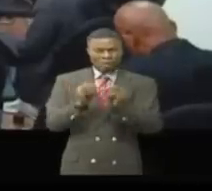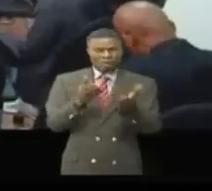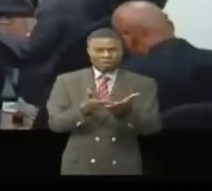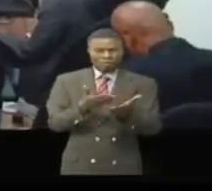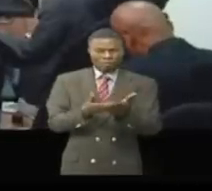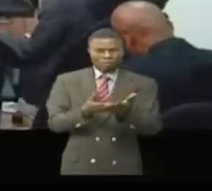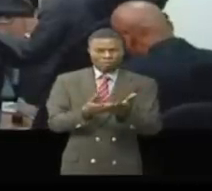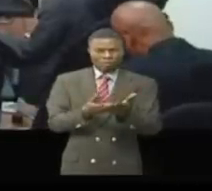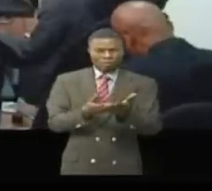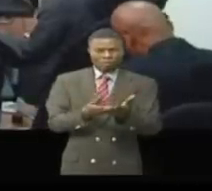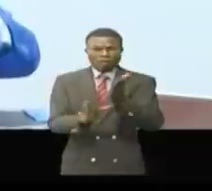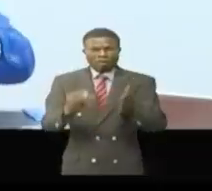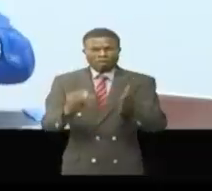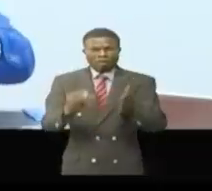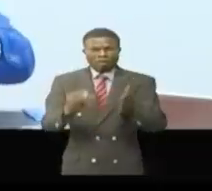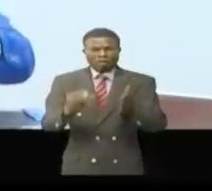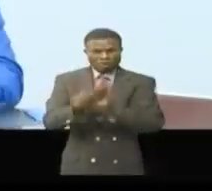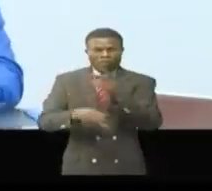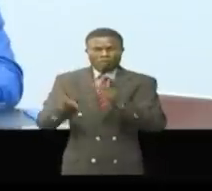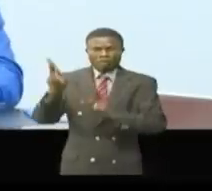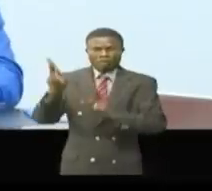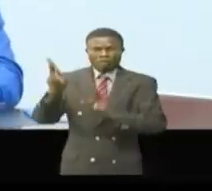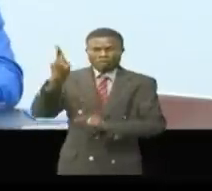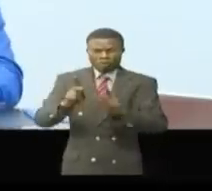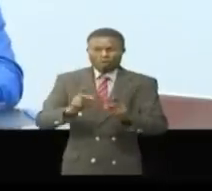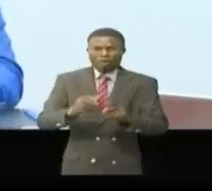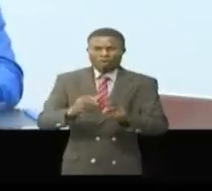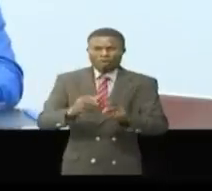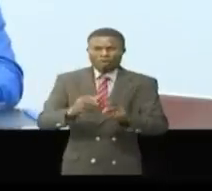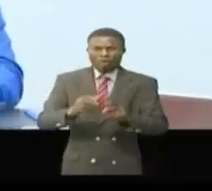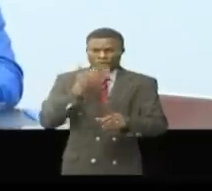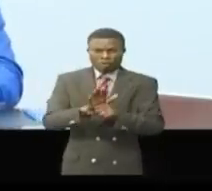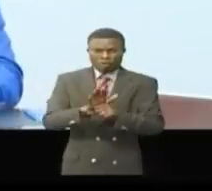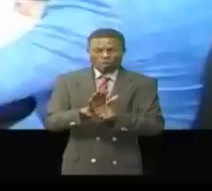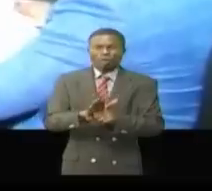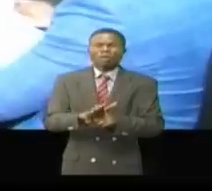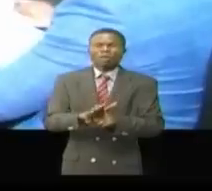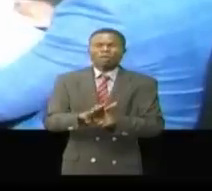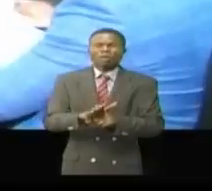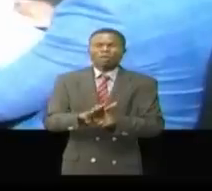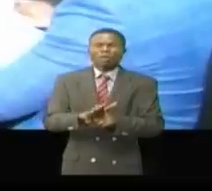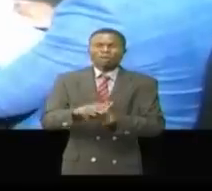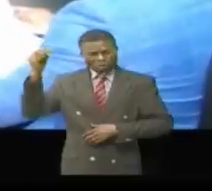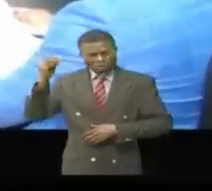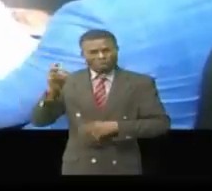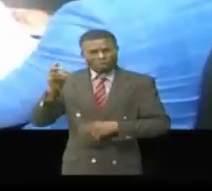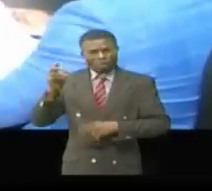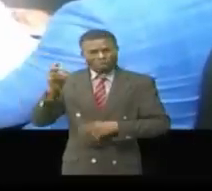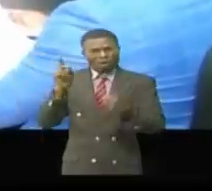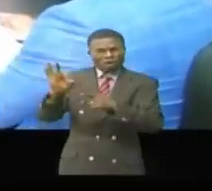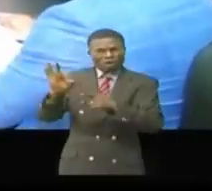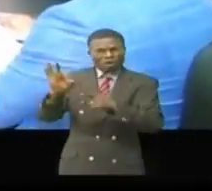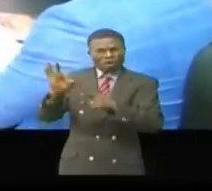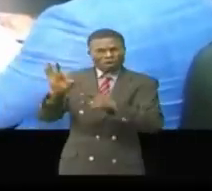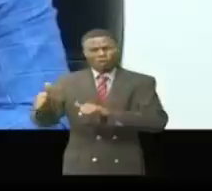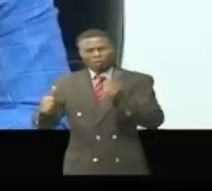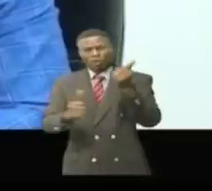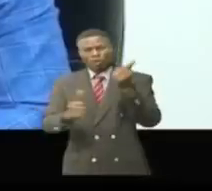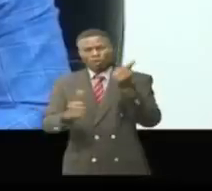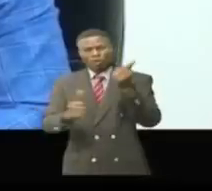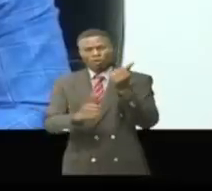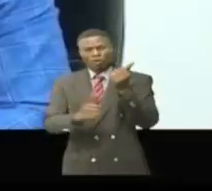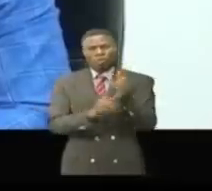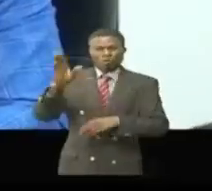le VPM de la fonction publique Jean-Pierre Liaou les a rassurés de recourir à leur expertise pour la formation des énarques. Vous allez à la